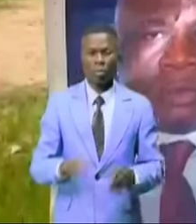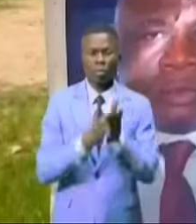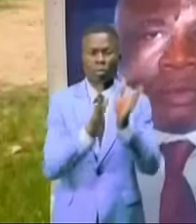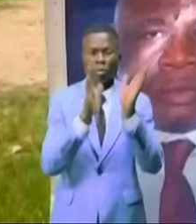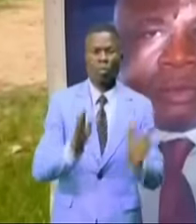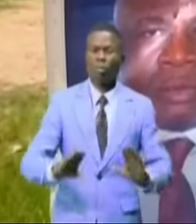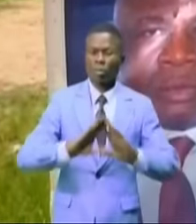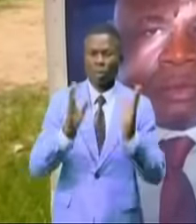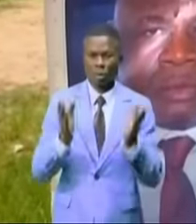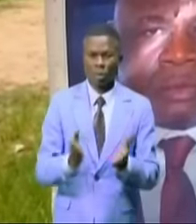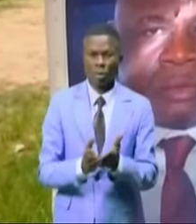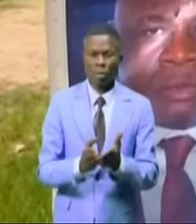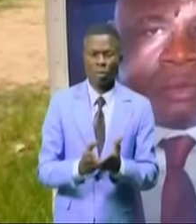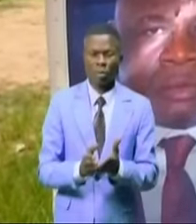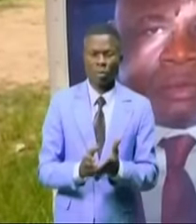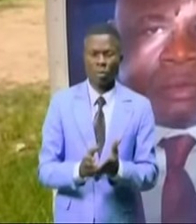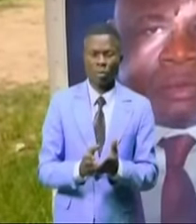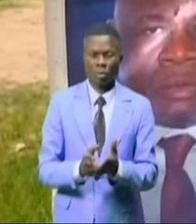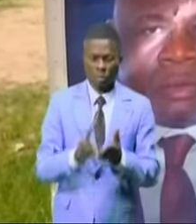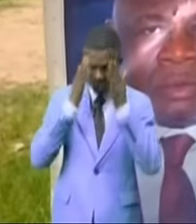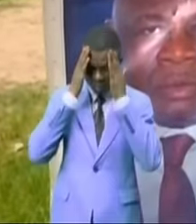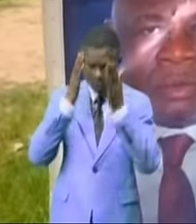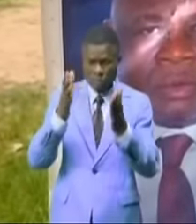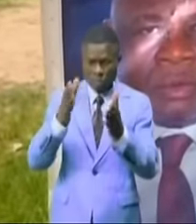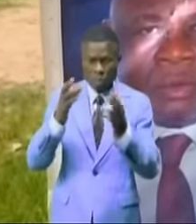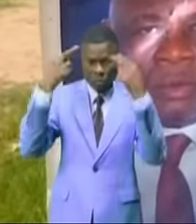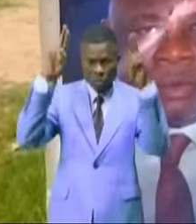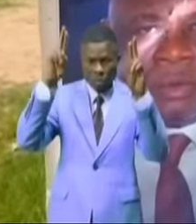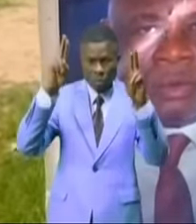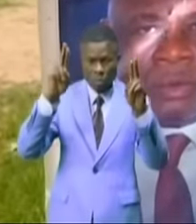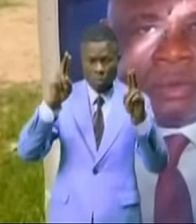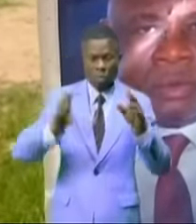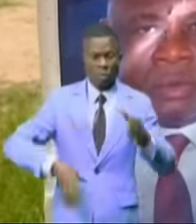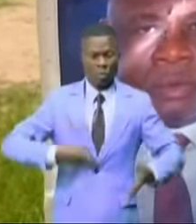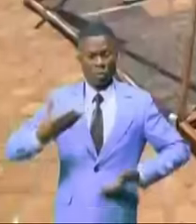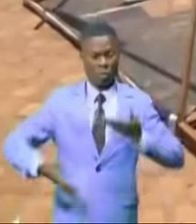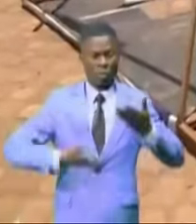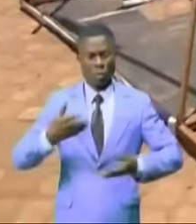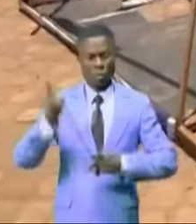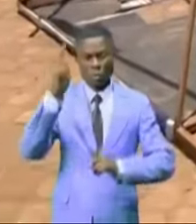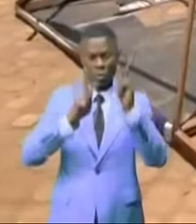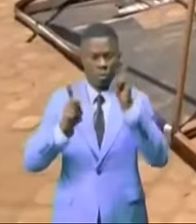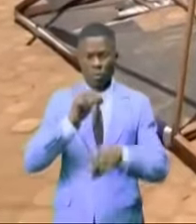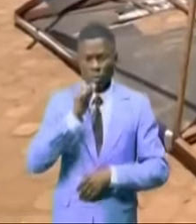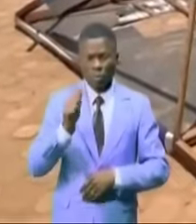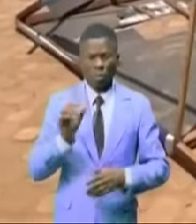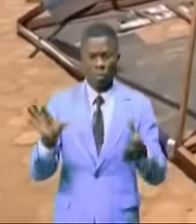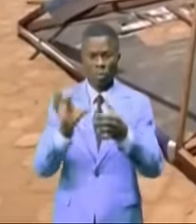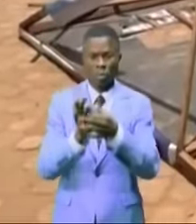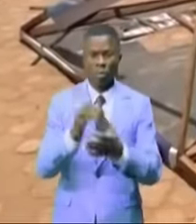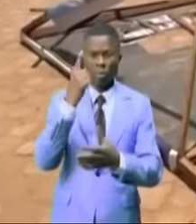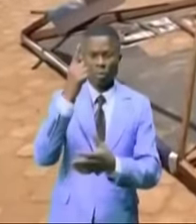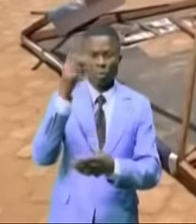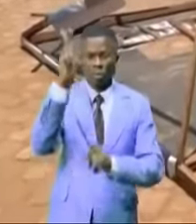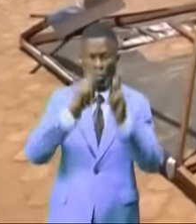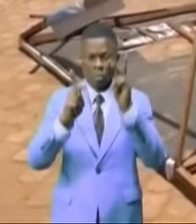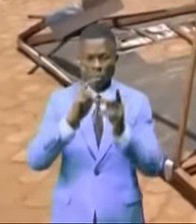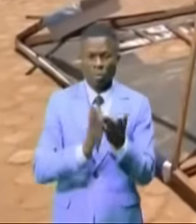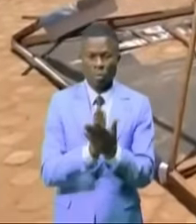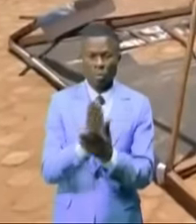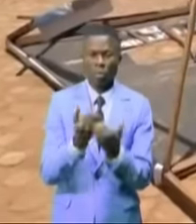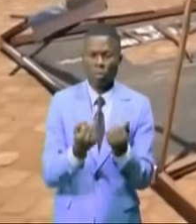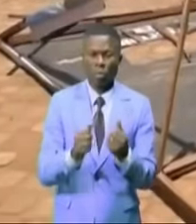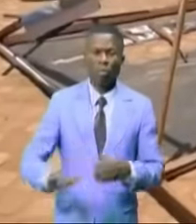les niveaux ne devraient pas reposer leur réussite sur les tensions entre les citoyens. L'unité du peuple, l'intégrité